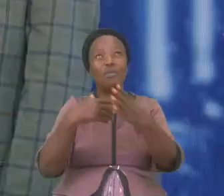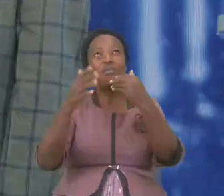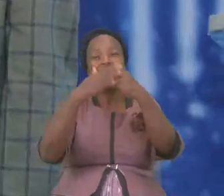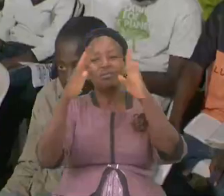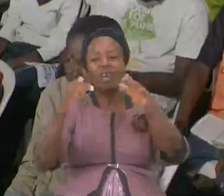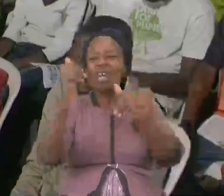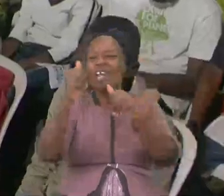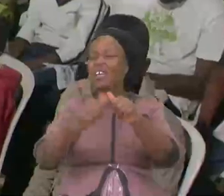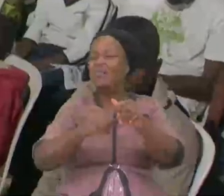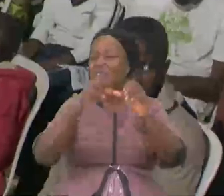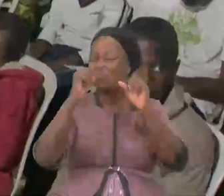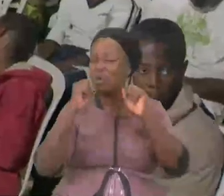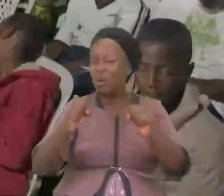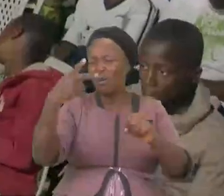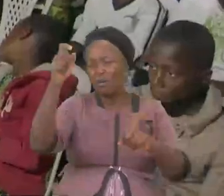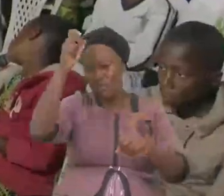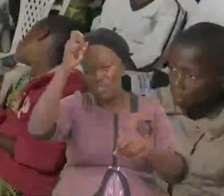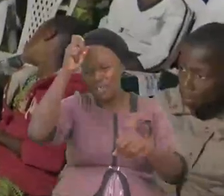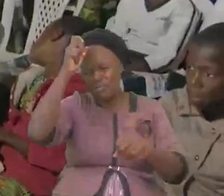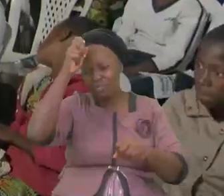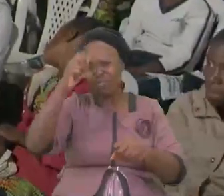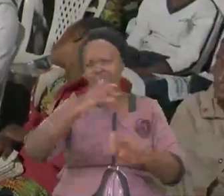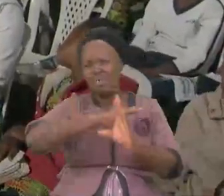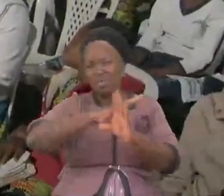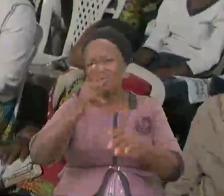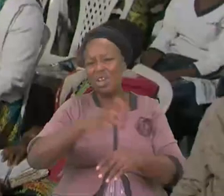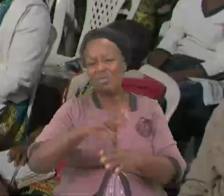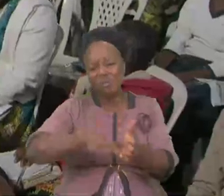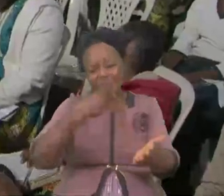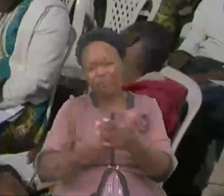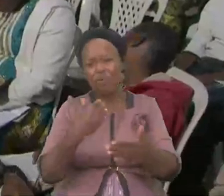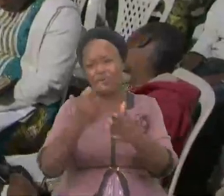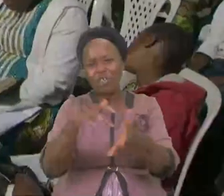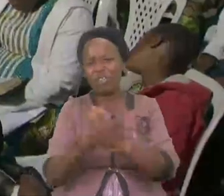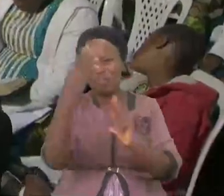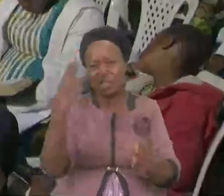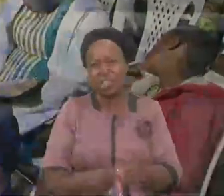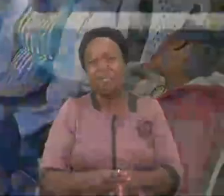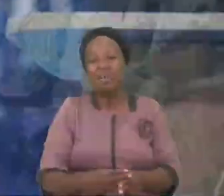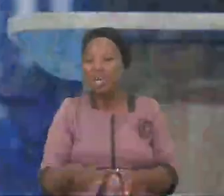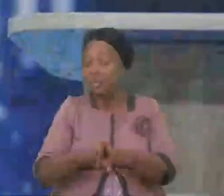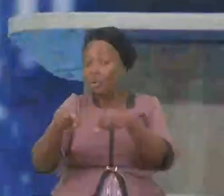voie avant. Mais comme tu vas maintenant, ils quitteront le chemin.